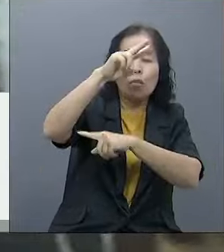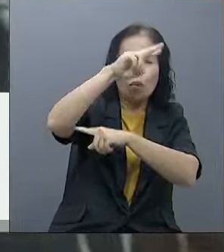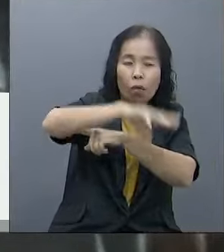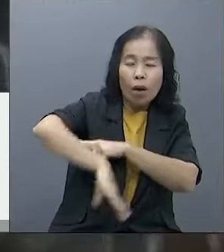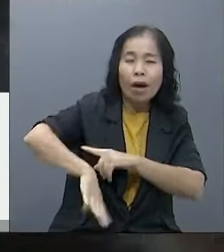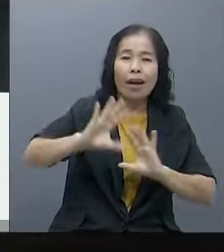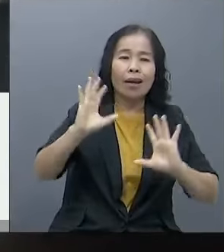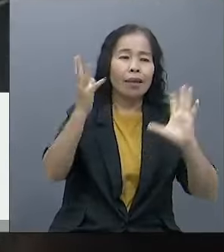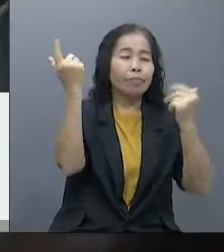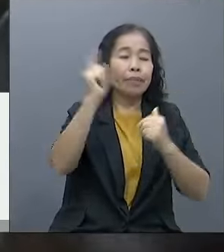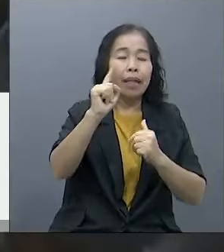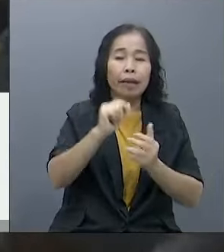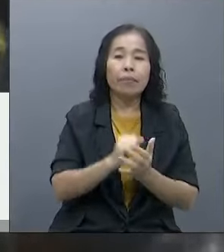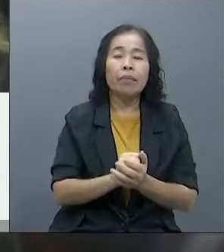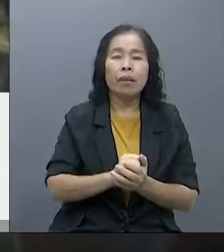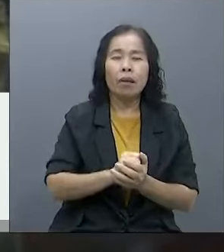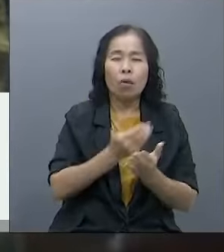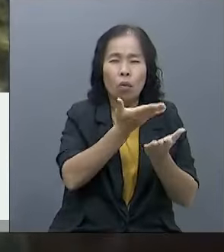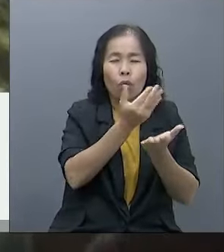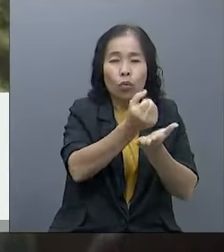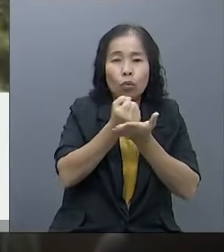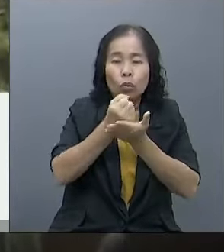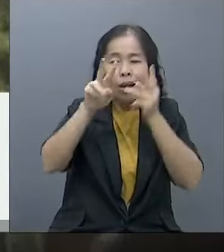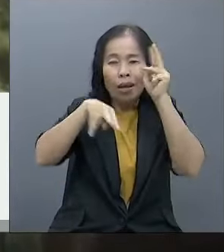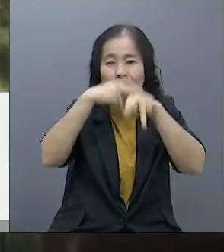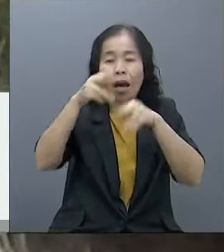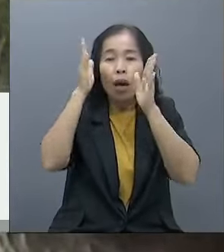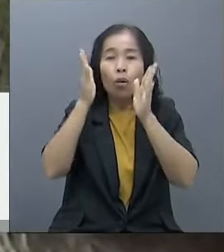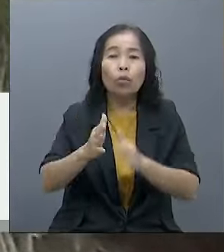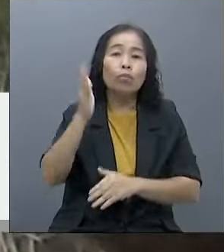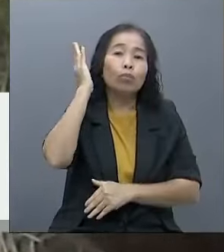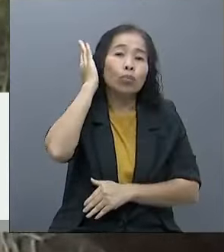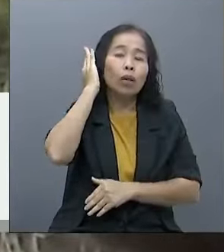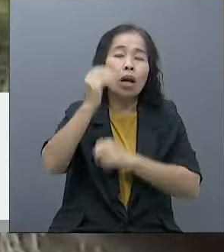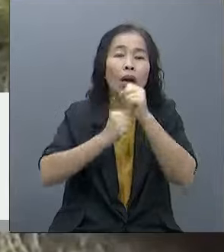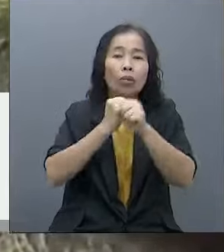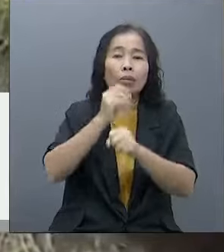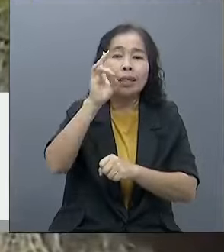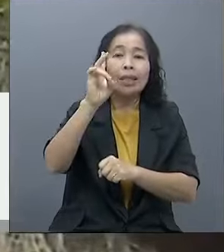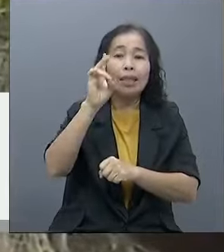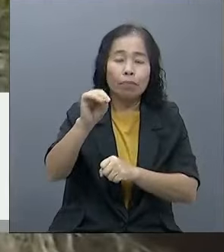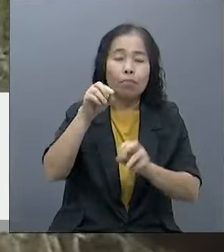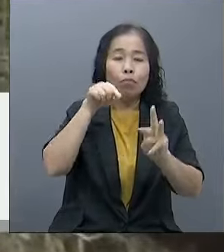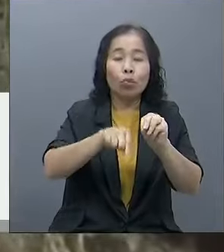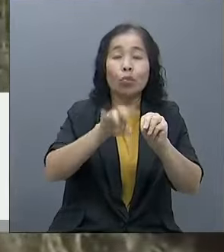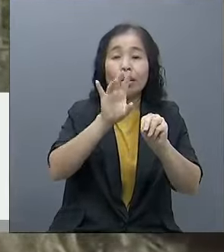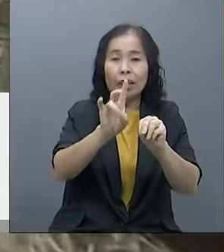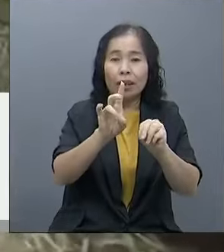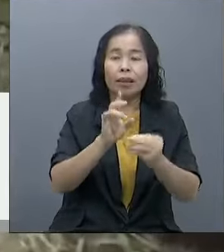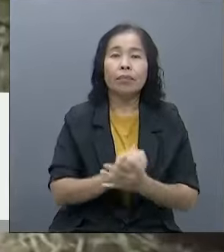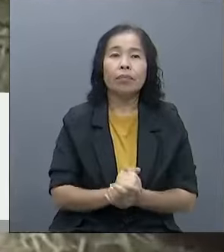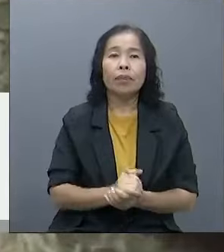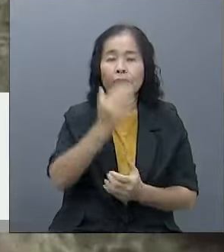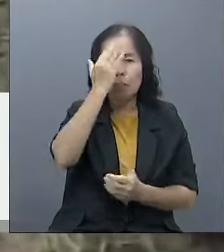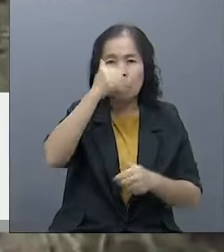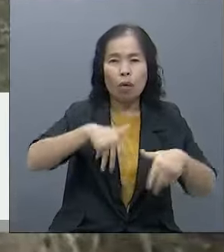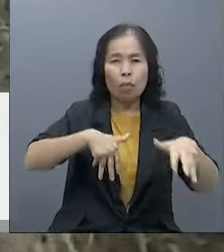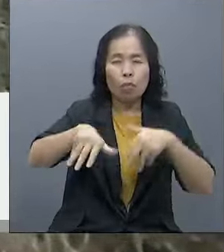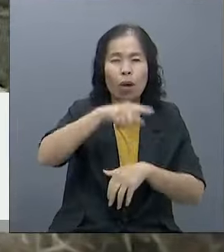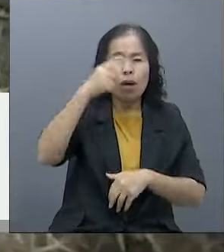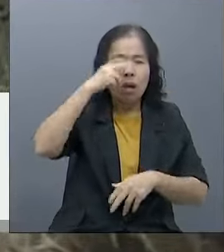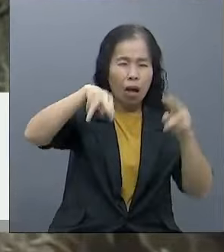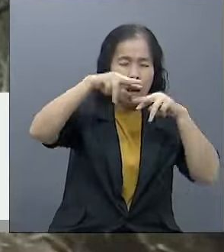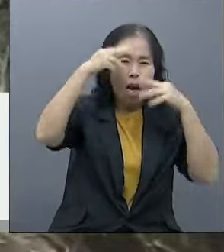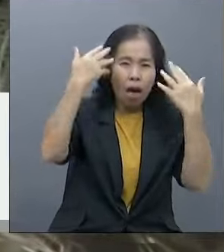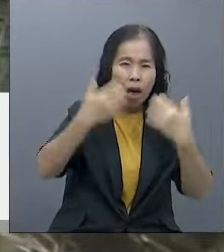วัวจึงขอให้เจ้าหน้าที่ช่วยกันค้นหาบริเวณบ้านหนองขอนหมู่ที่ 7ตำบลกุยบุรีเพราะว่าชาวบ้านช่วยกันค้นหาตั้งแต่